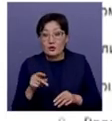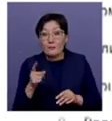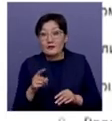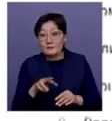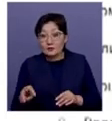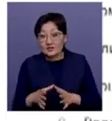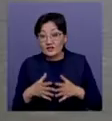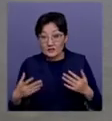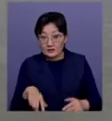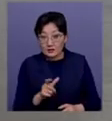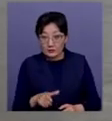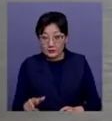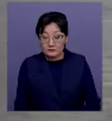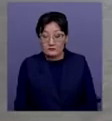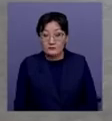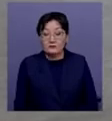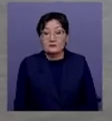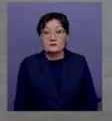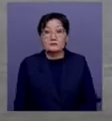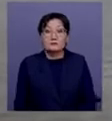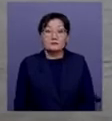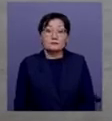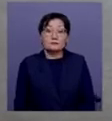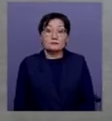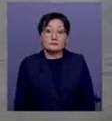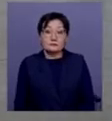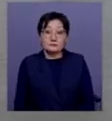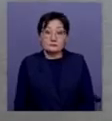саны 1 миллионнан асып жығылады. Мөлдір Таңбергенова, Алматы телеарнасы, Солтүстік Қазақстан облысынан.